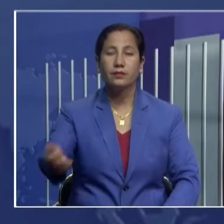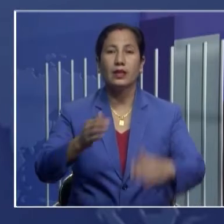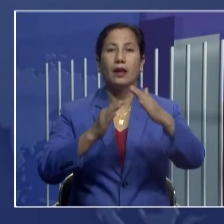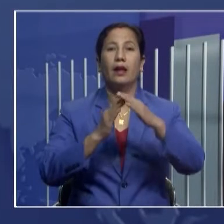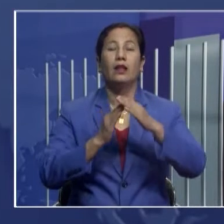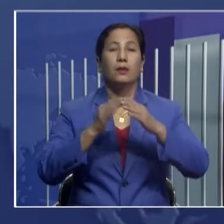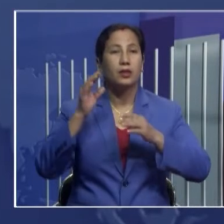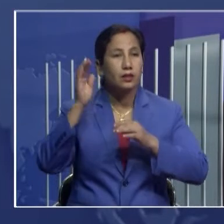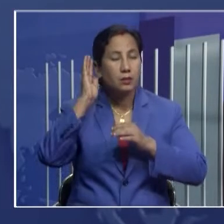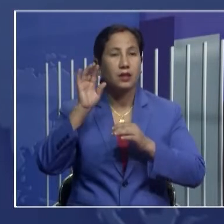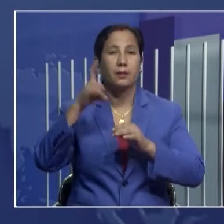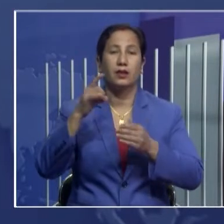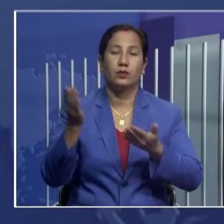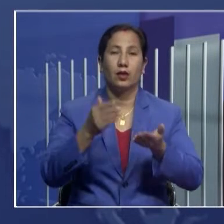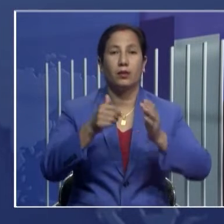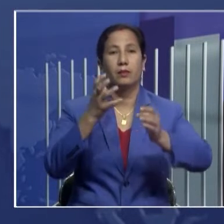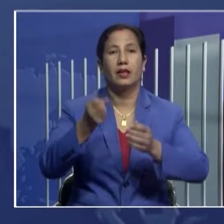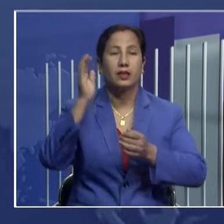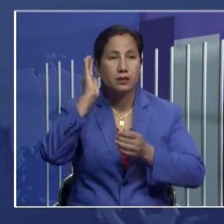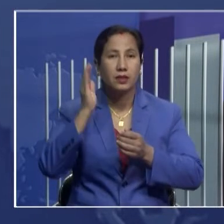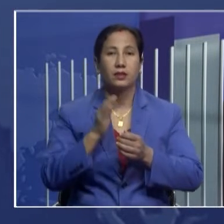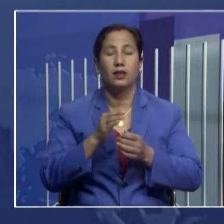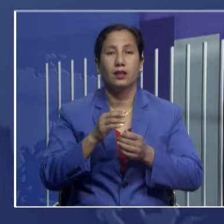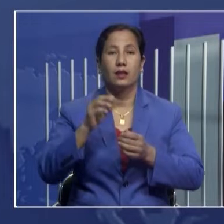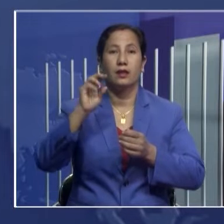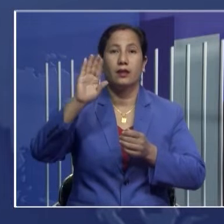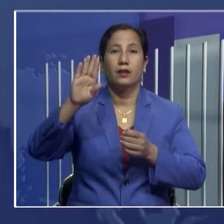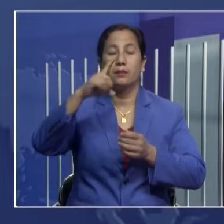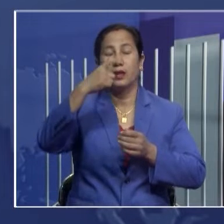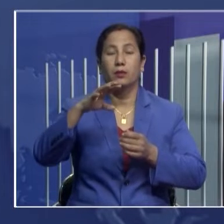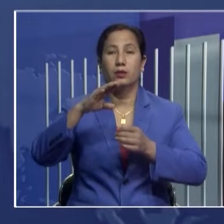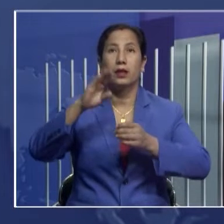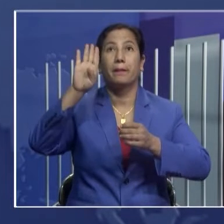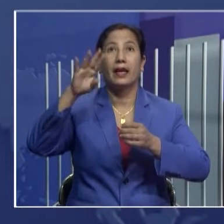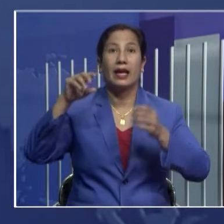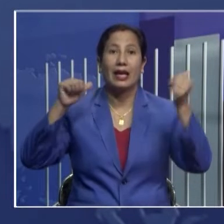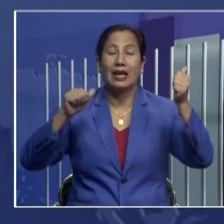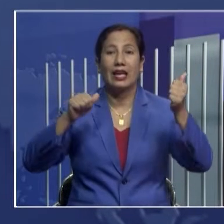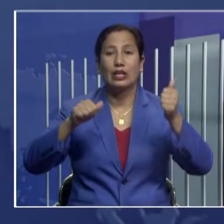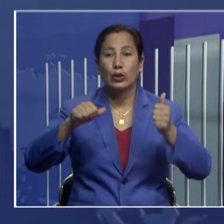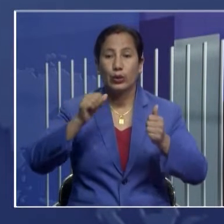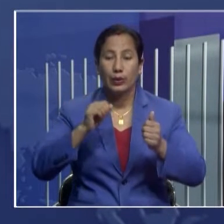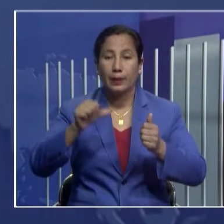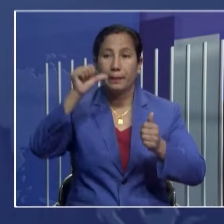विश्रामपछि समाचारमा पुनः स्वागत छ। अब बाँकी समाचार। बेमौसमी वर्षाले महाकालीको सिंचाइ आयोजना